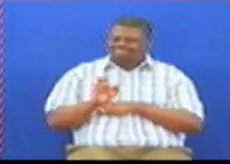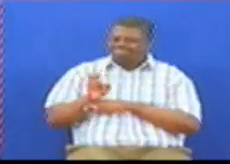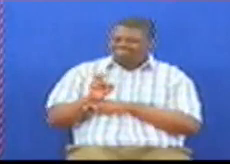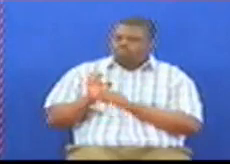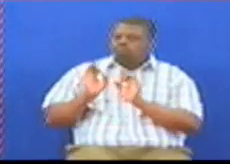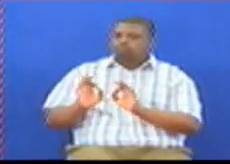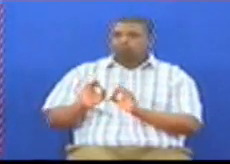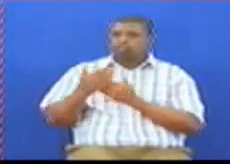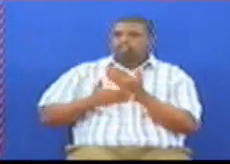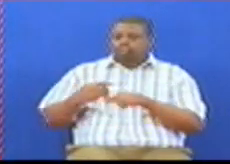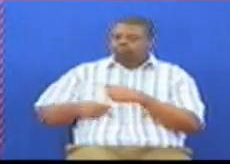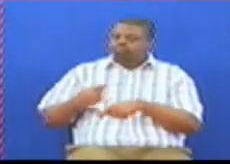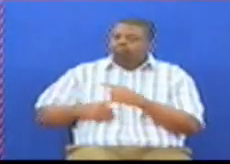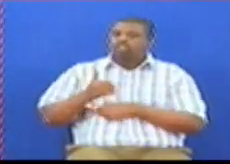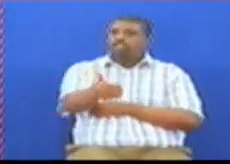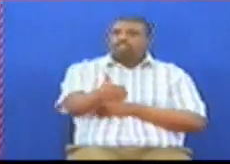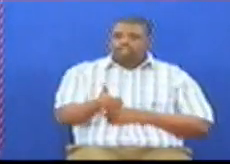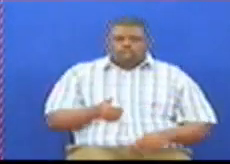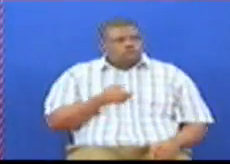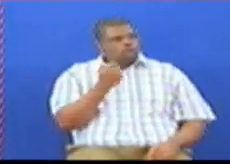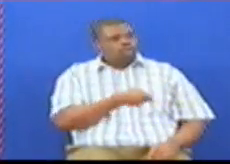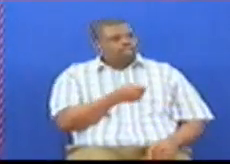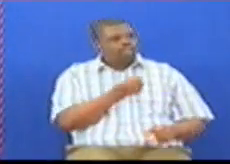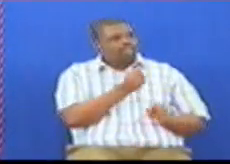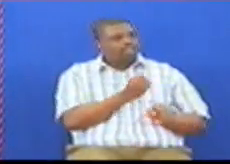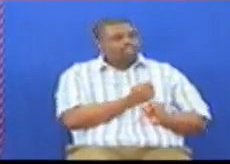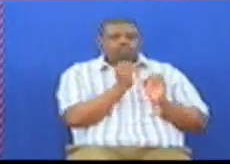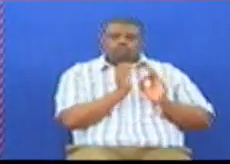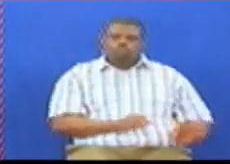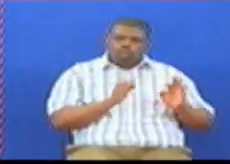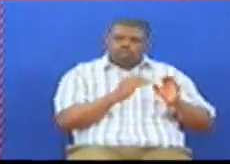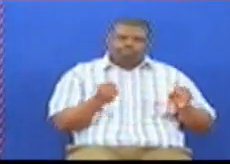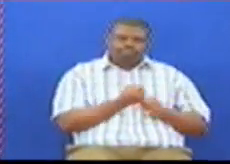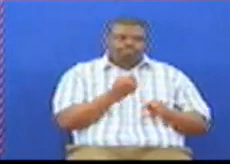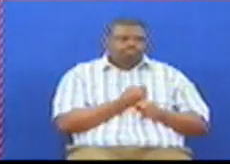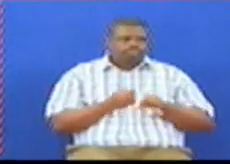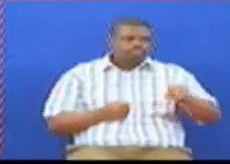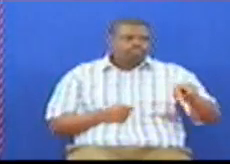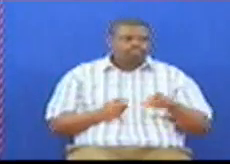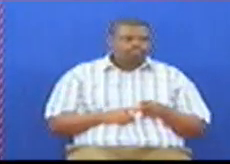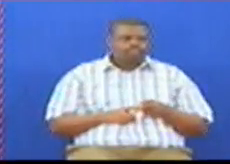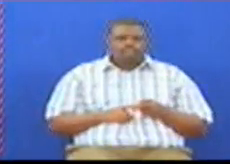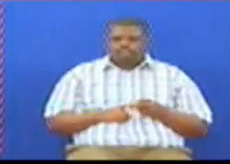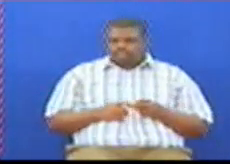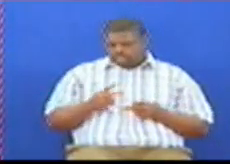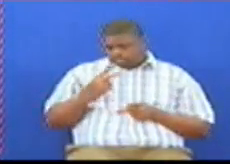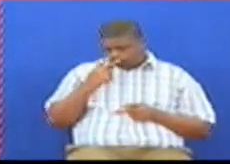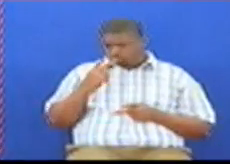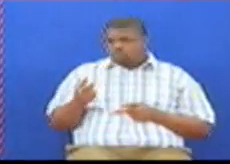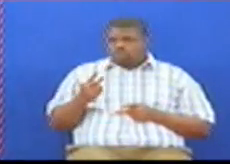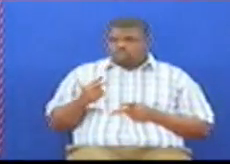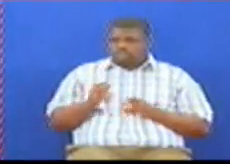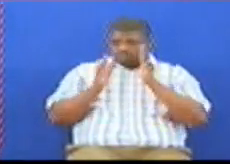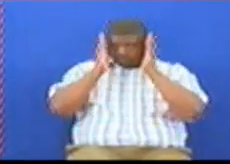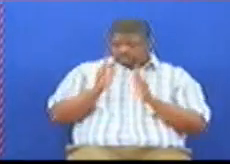ikasonga mbele. Hongera sana kakaangu Mheshimiwa Jafo kwa kazi nzuri unazozifanya. Tumeona ni Mheshimiwa Mdee